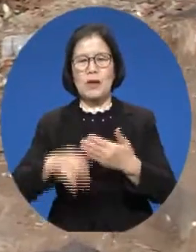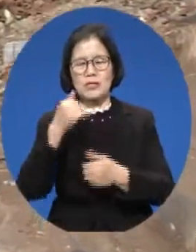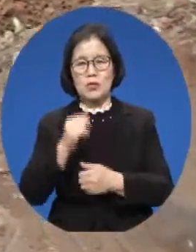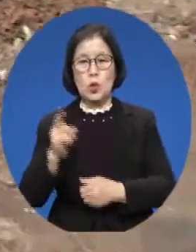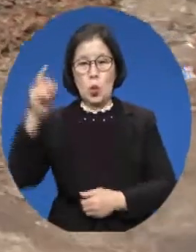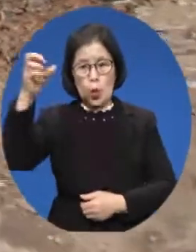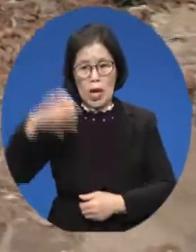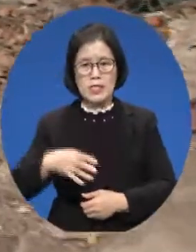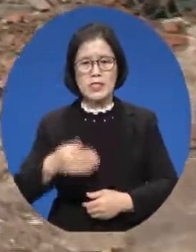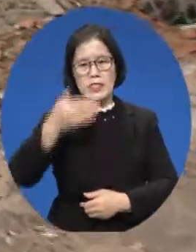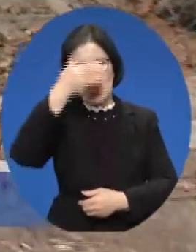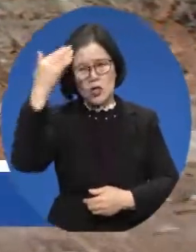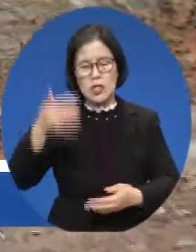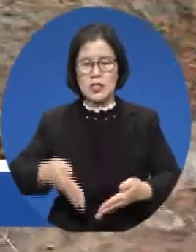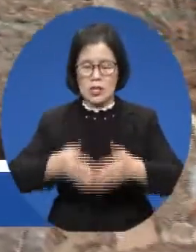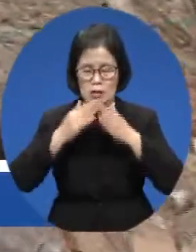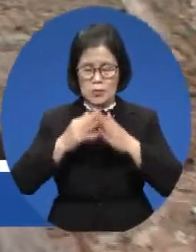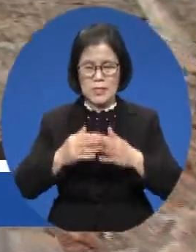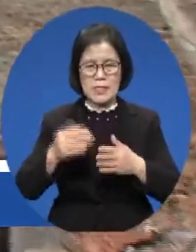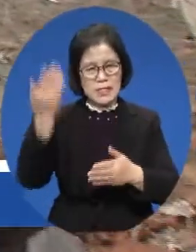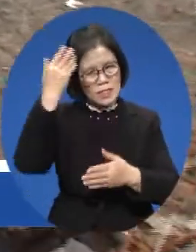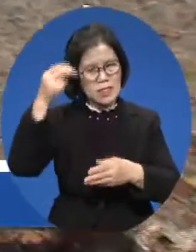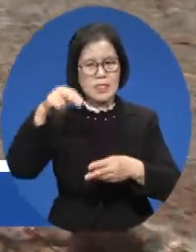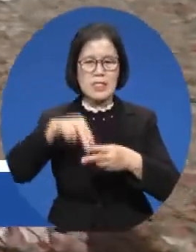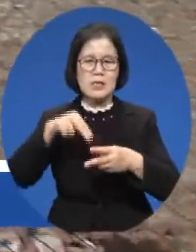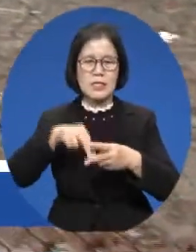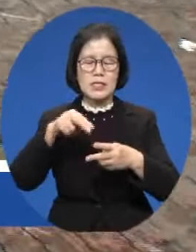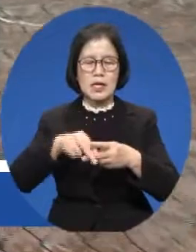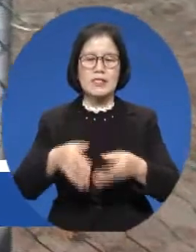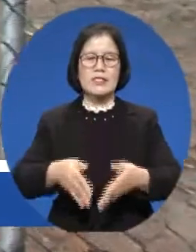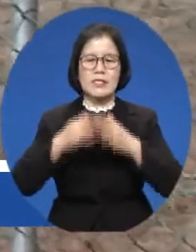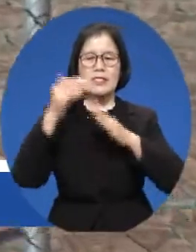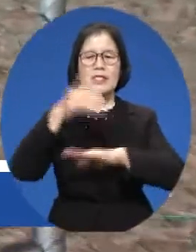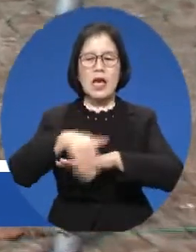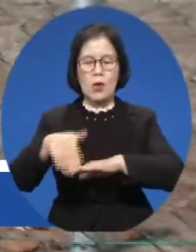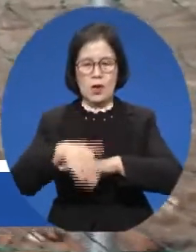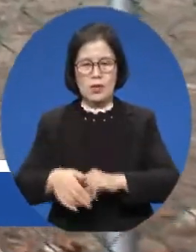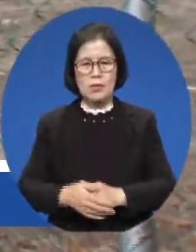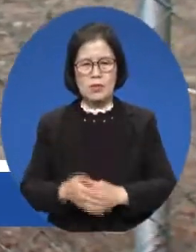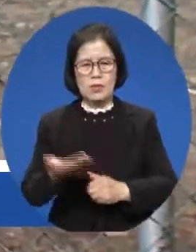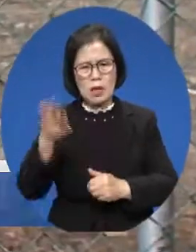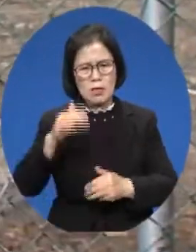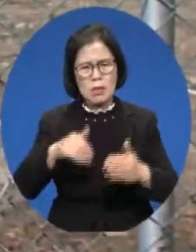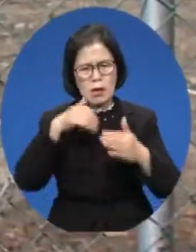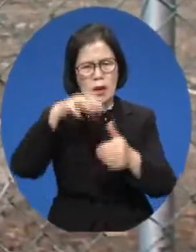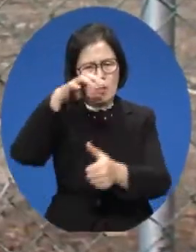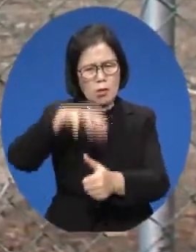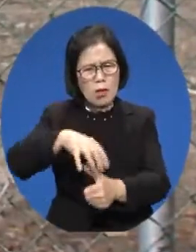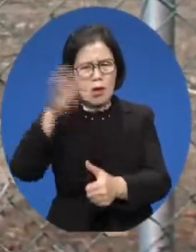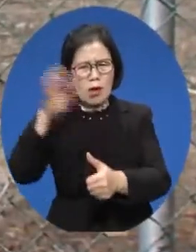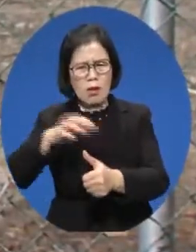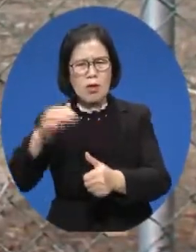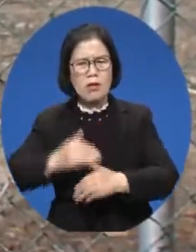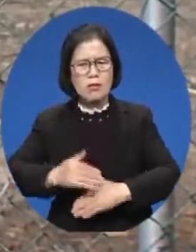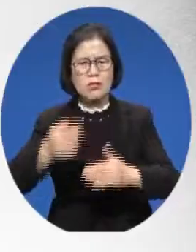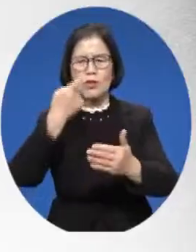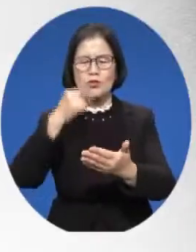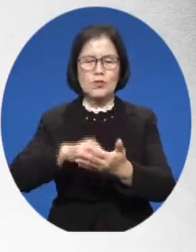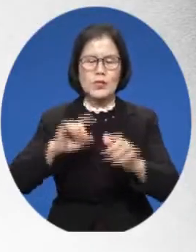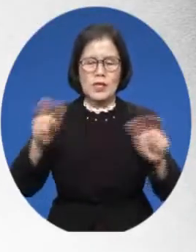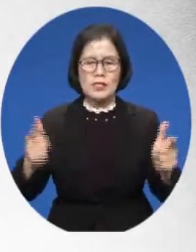고양시는 이곳에 청년 창업을 돕는 지식산업센터를 지을 계획입니다. 하지만 개발 제한구역 해제 절차가 여의치